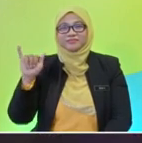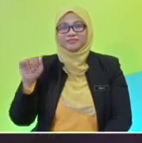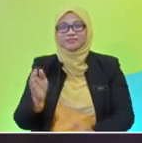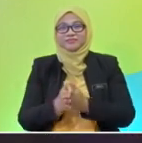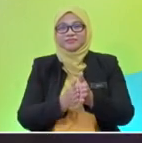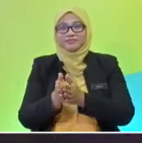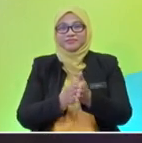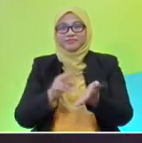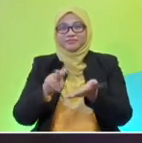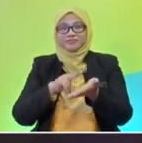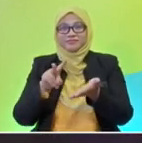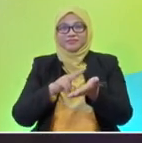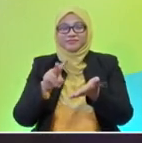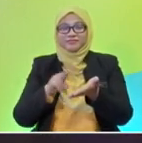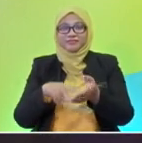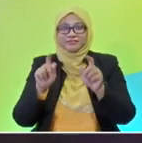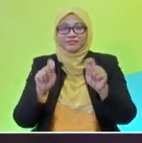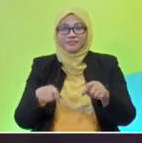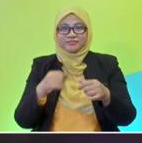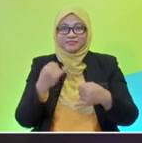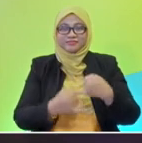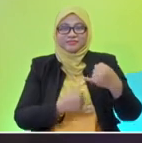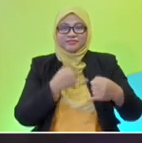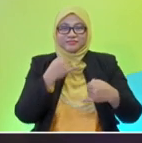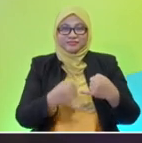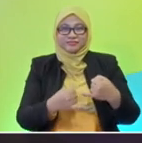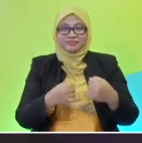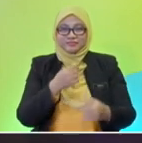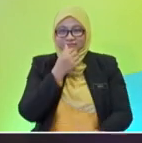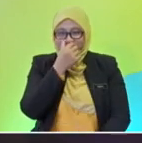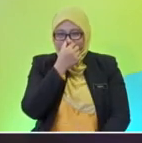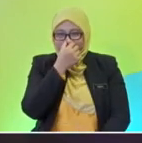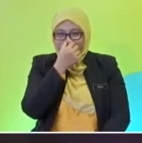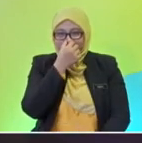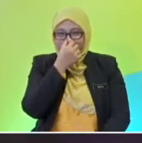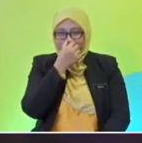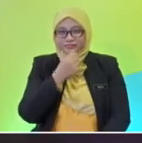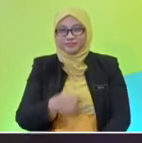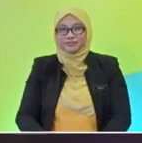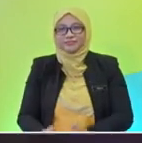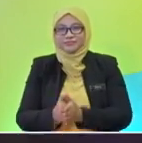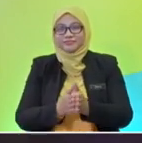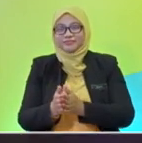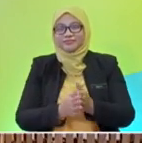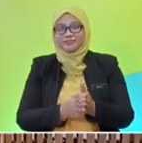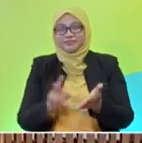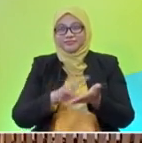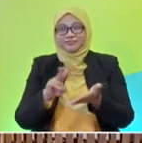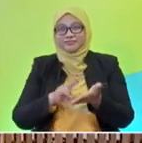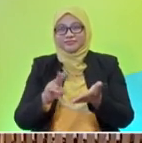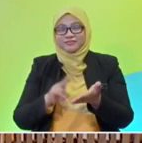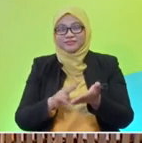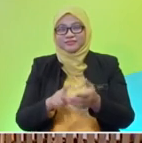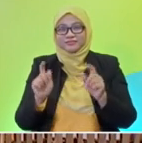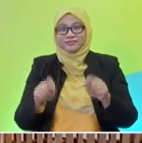berjaya. Maknanya cikgu, kita kena belajar kuat-kuat je, cikgu. Ya, betul. Kena rajin membaca pasti berjaya. Okey, sekarang giliran